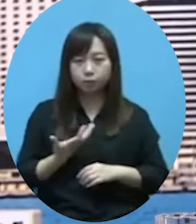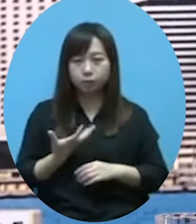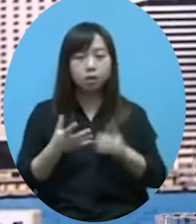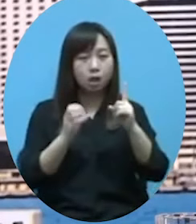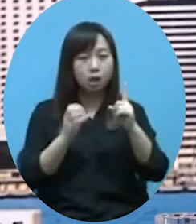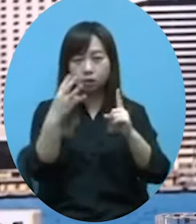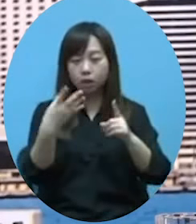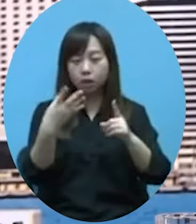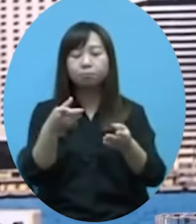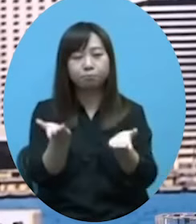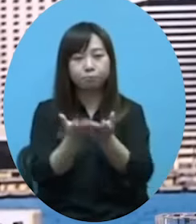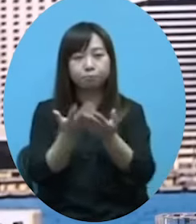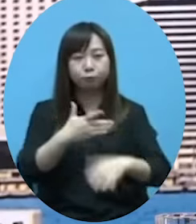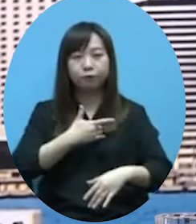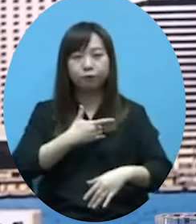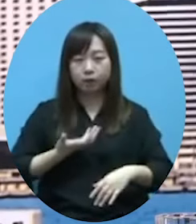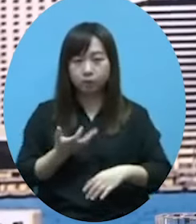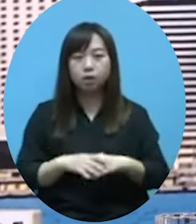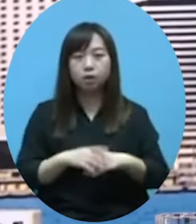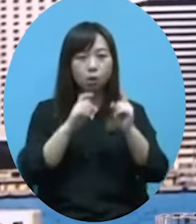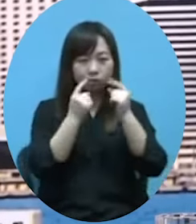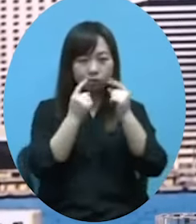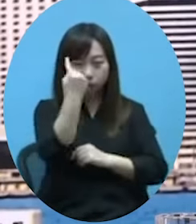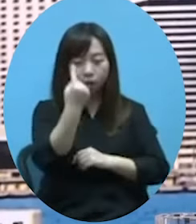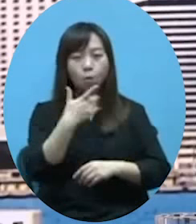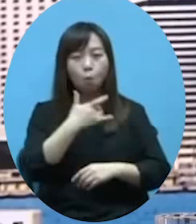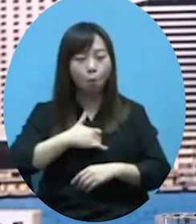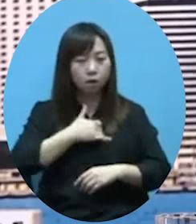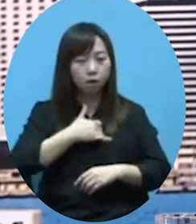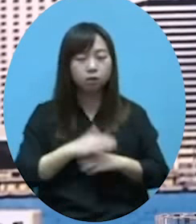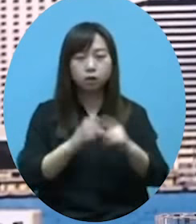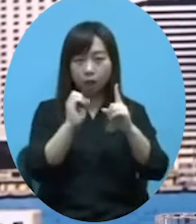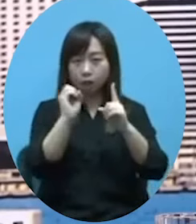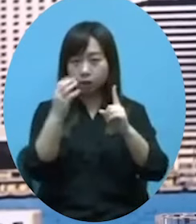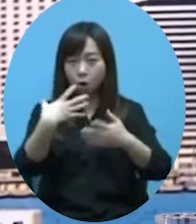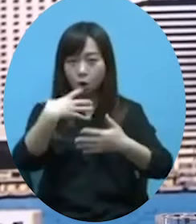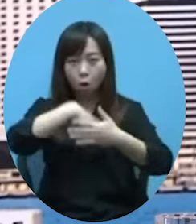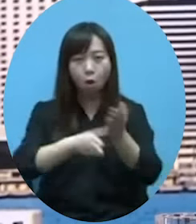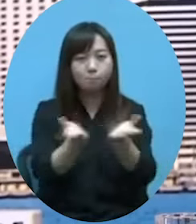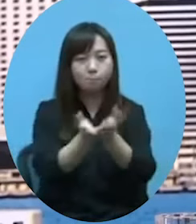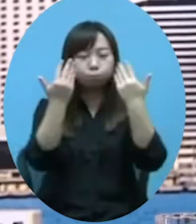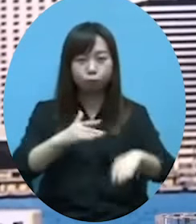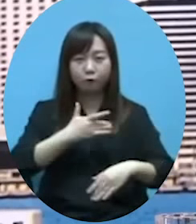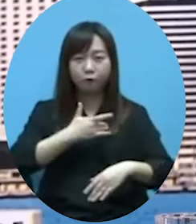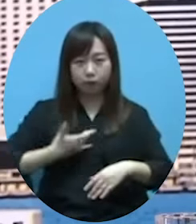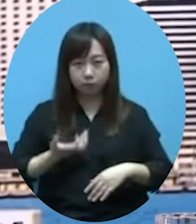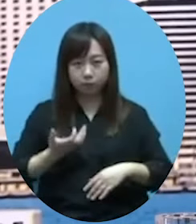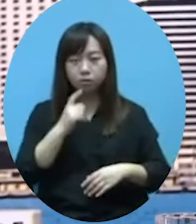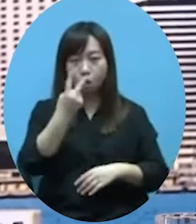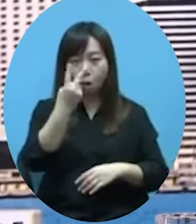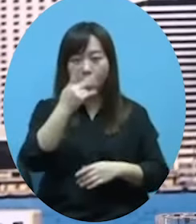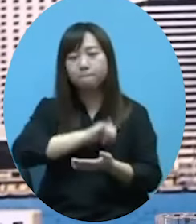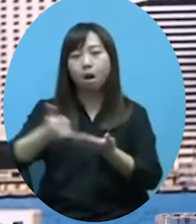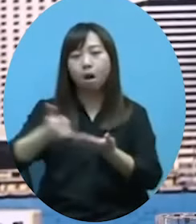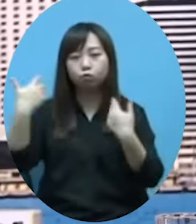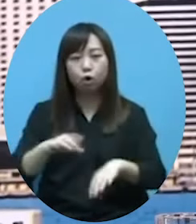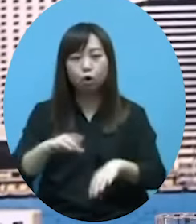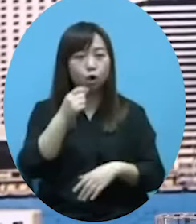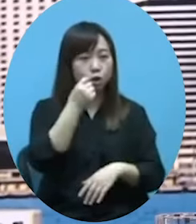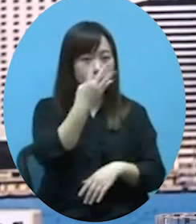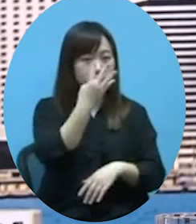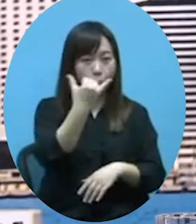4宗是確診一宗是疑似個案那麼在104宗的確診個案當中呢有2人是離世46